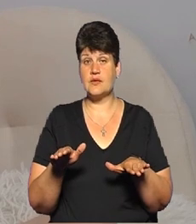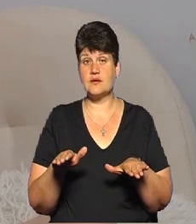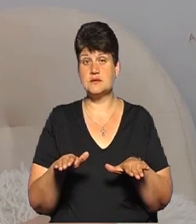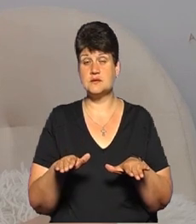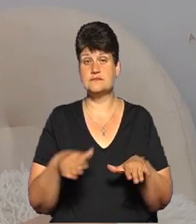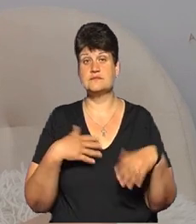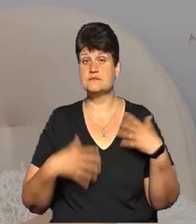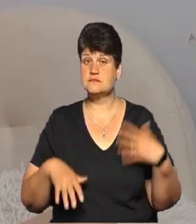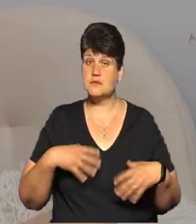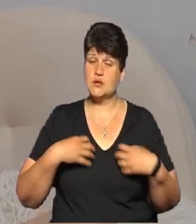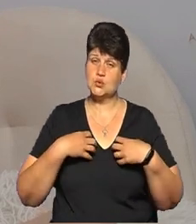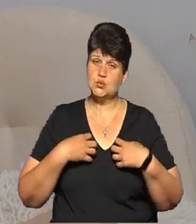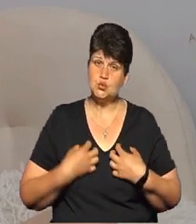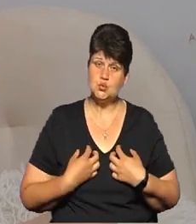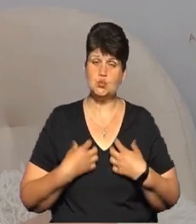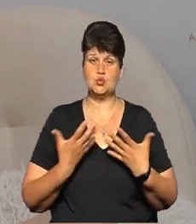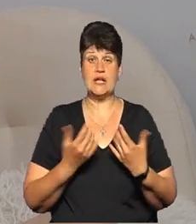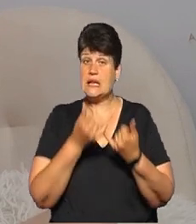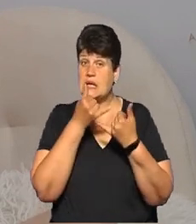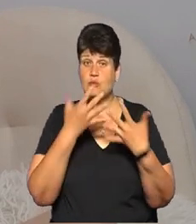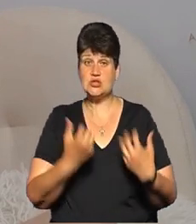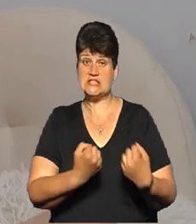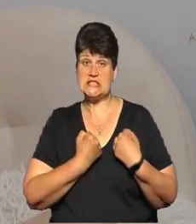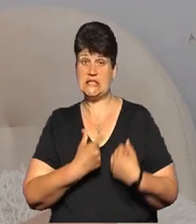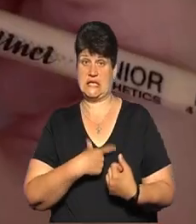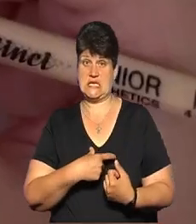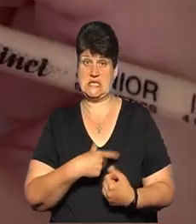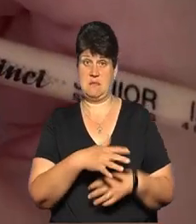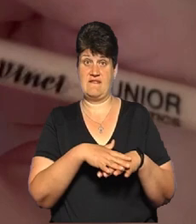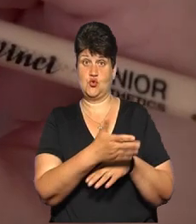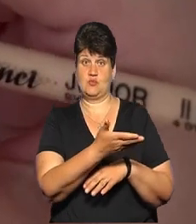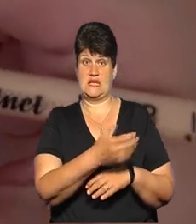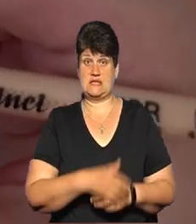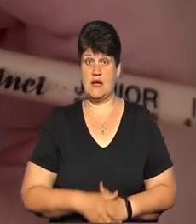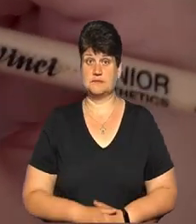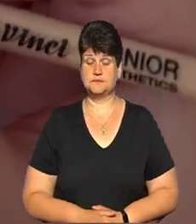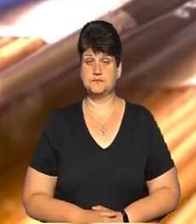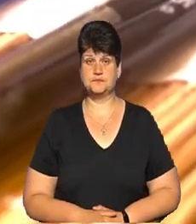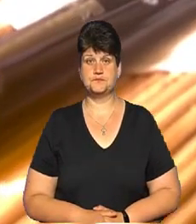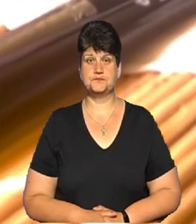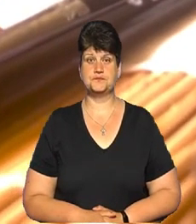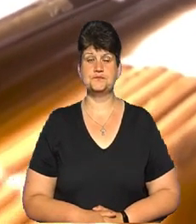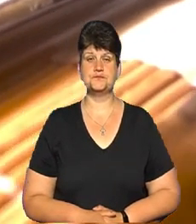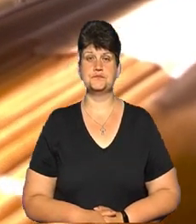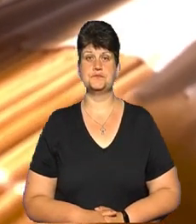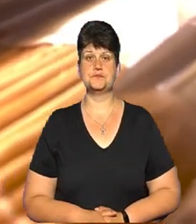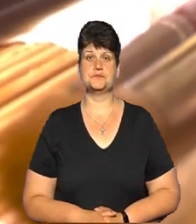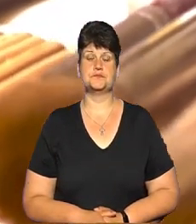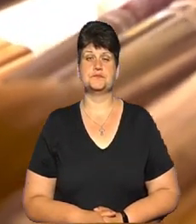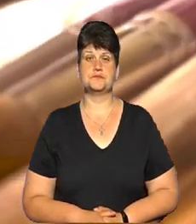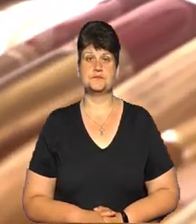безпорадність, смуток та незмогу захистити себе від цього самого суспільства. Діана Ярошенко, новини на Суспільному.